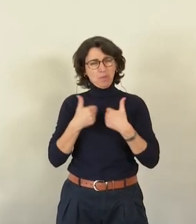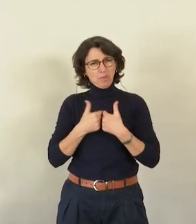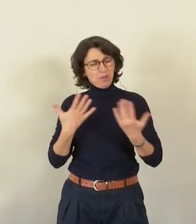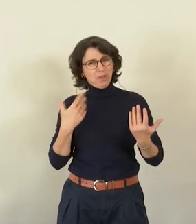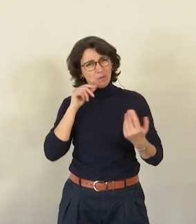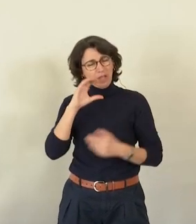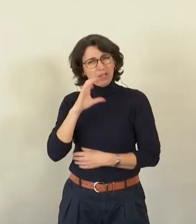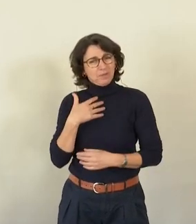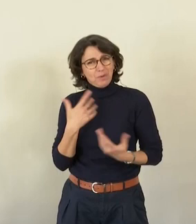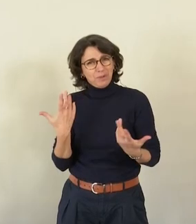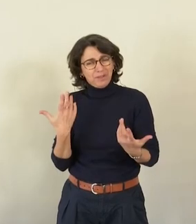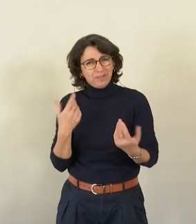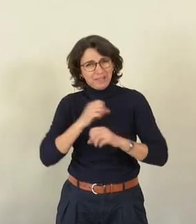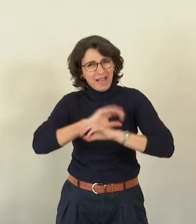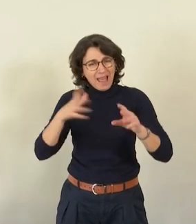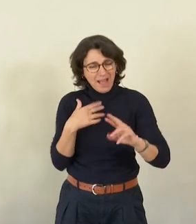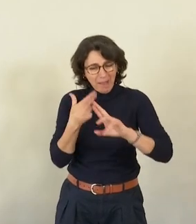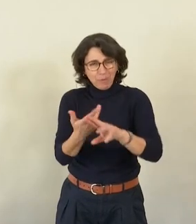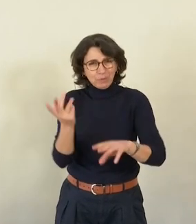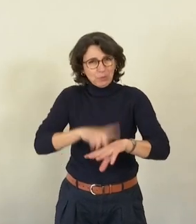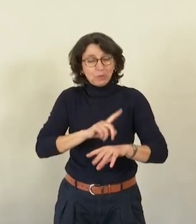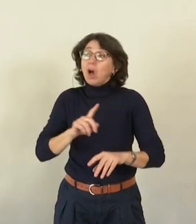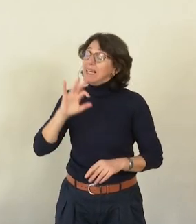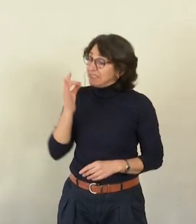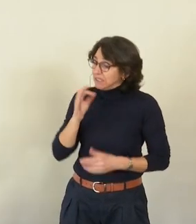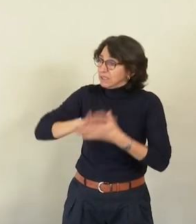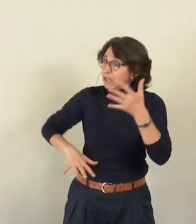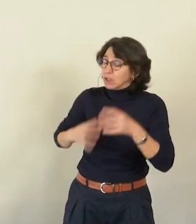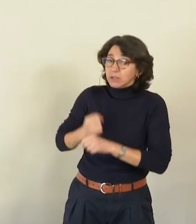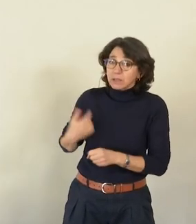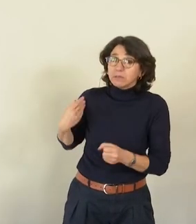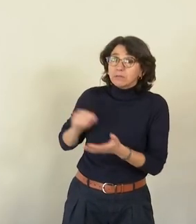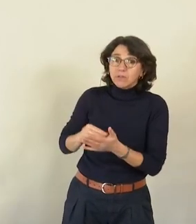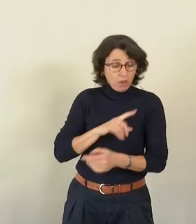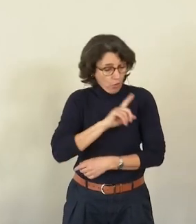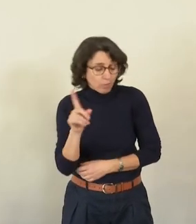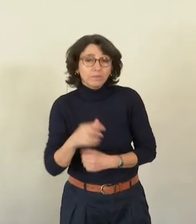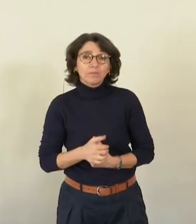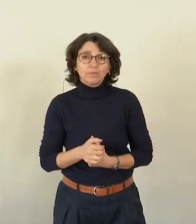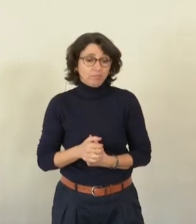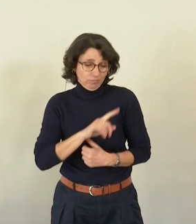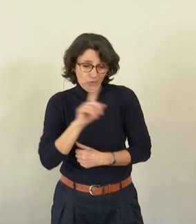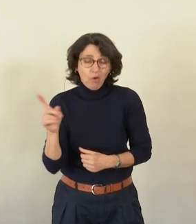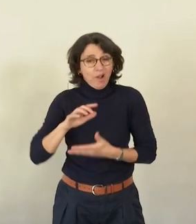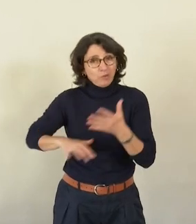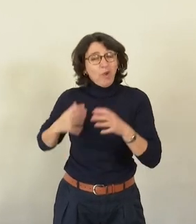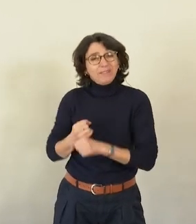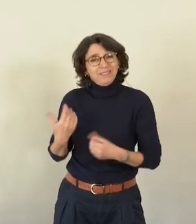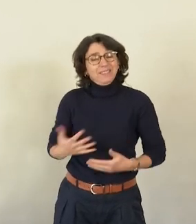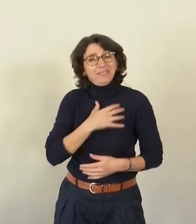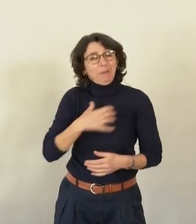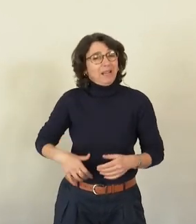Carignon qui que vous n'avez pas à connaître si dans votre rendu acte non vous n'avez pas à connaître ça ne relève pas du rendu acte